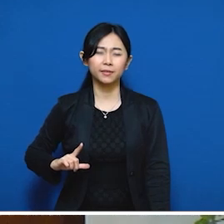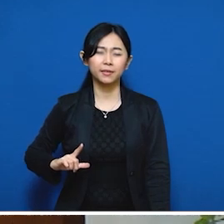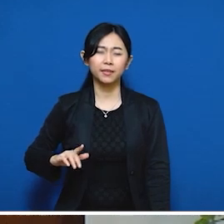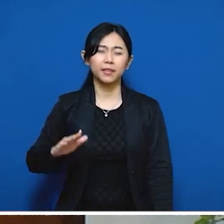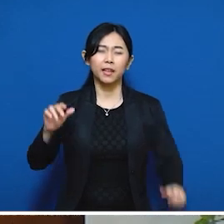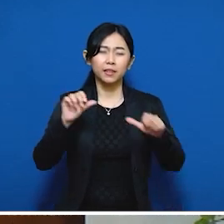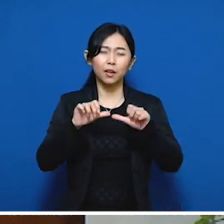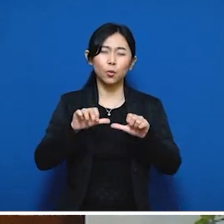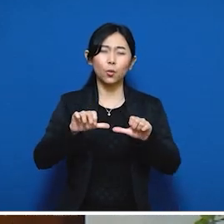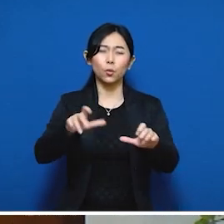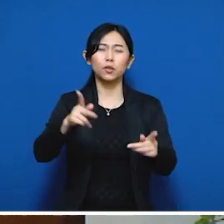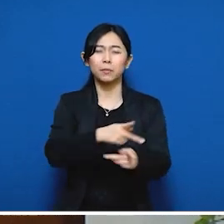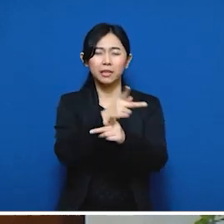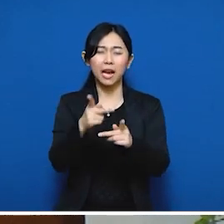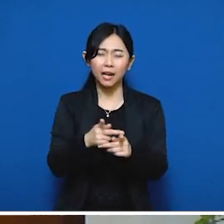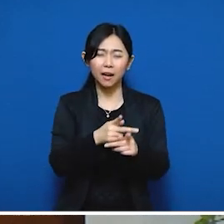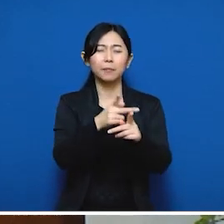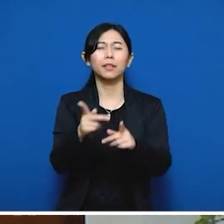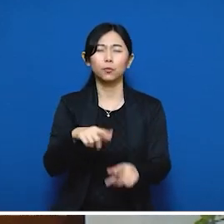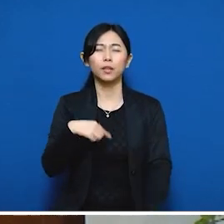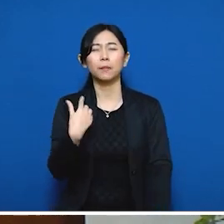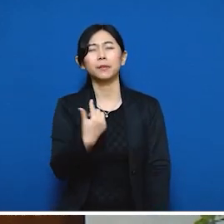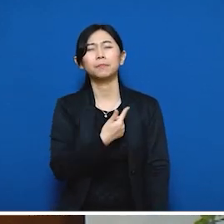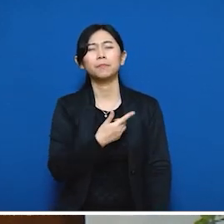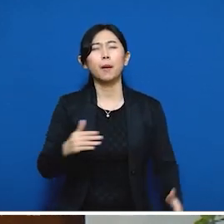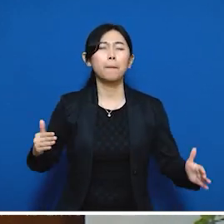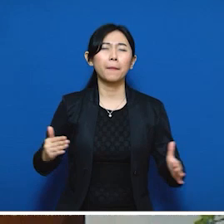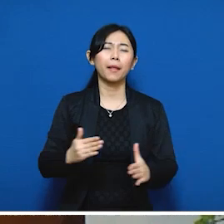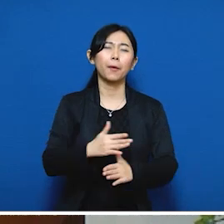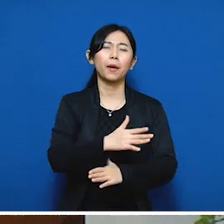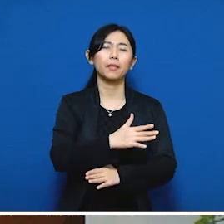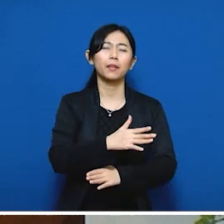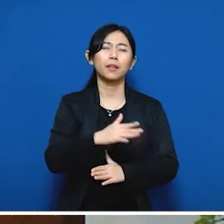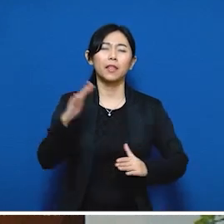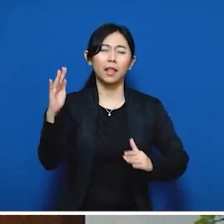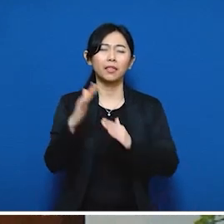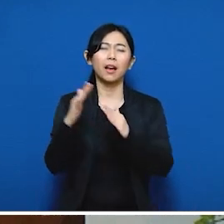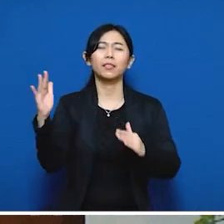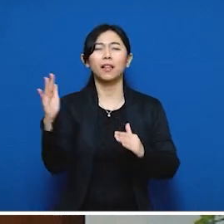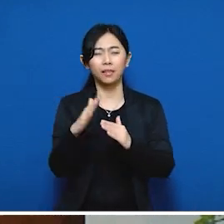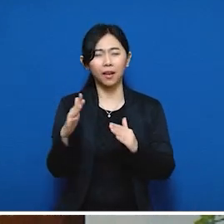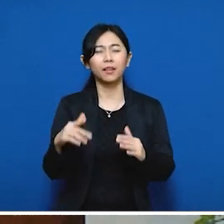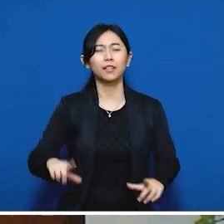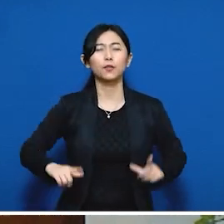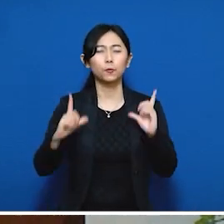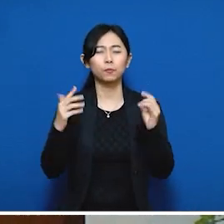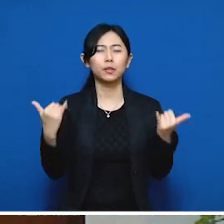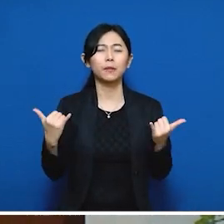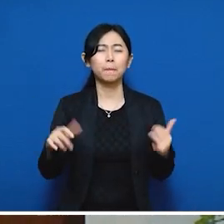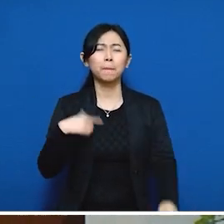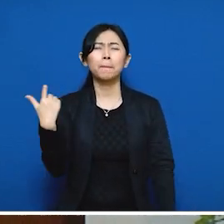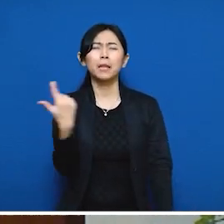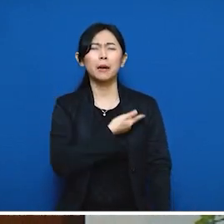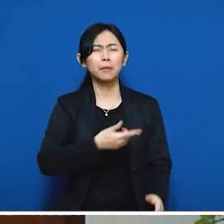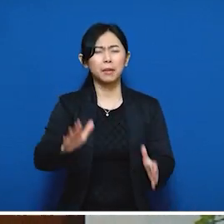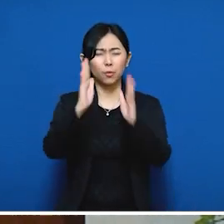akan terus menjaga dan melindungi kami melewati tantangan hidup ini. Kami juga